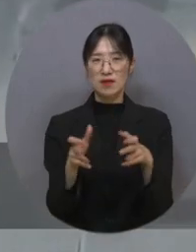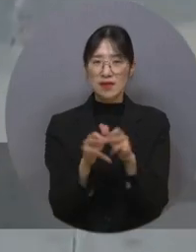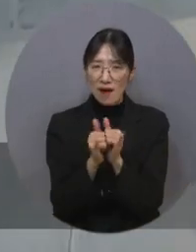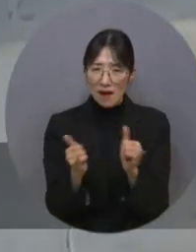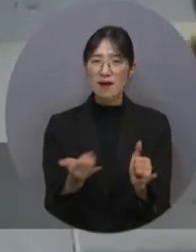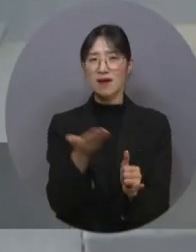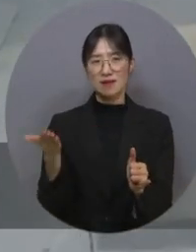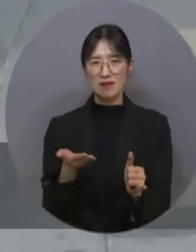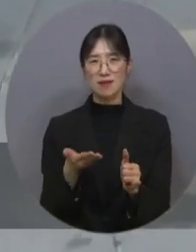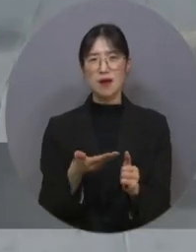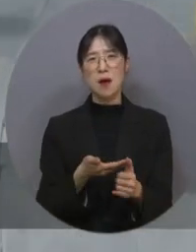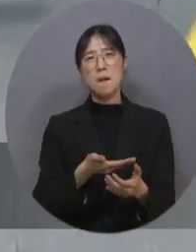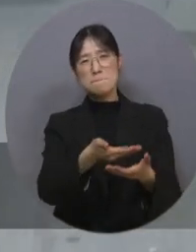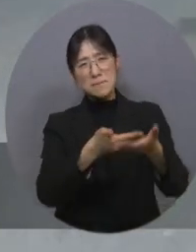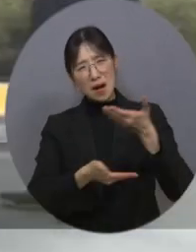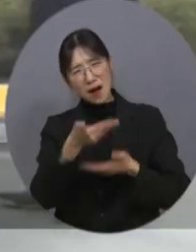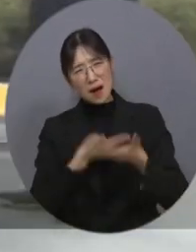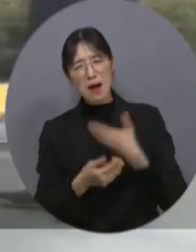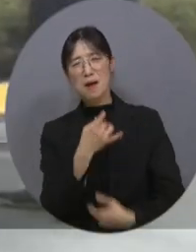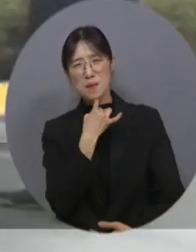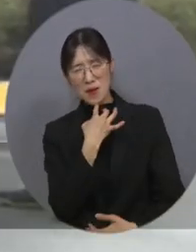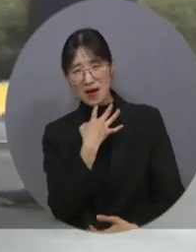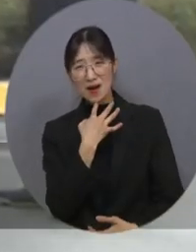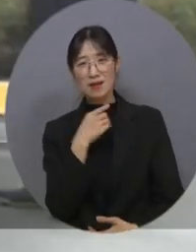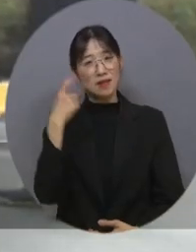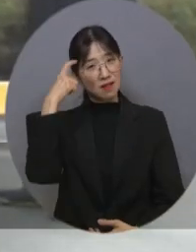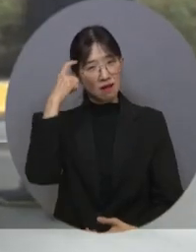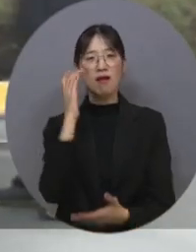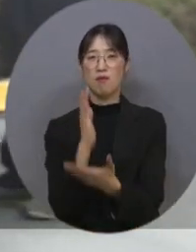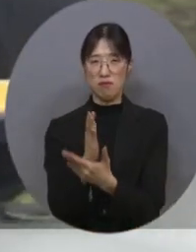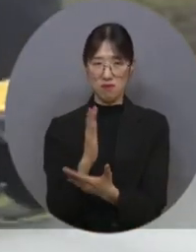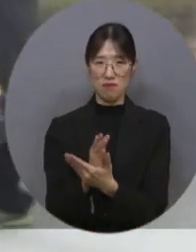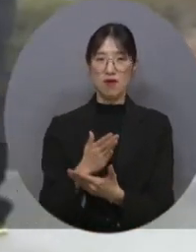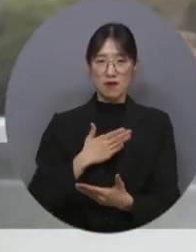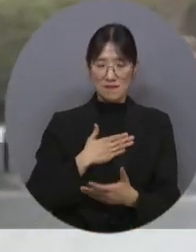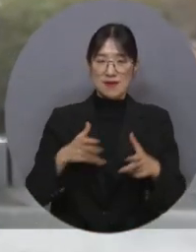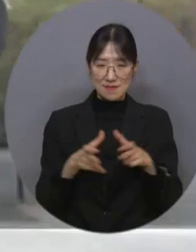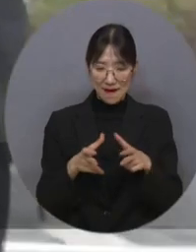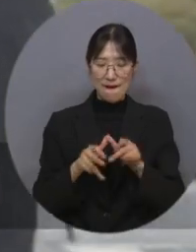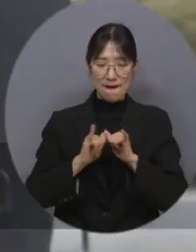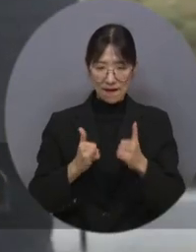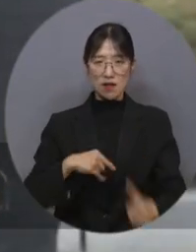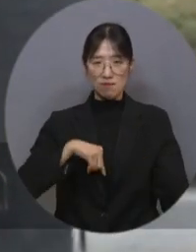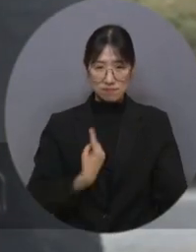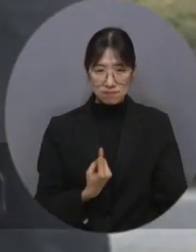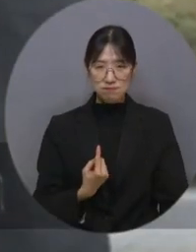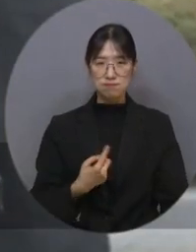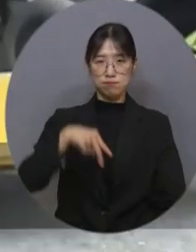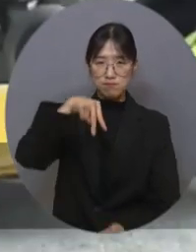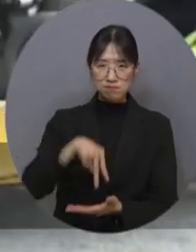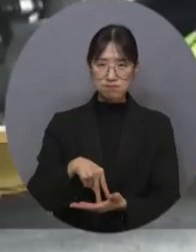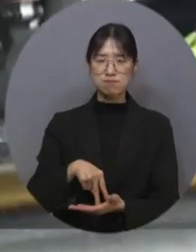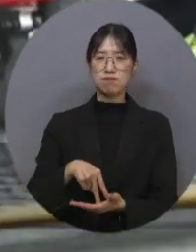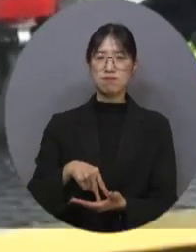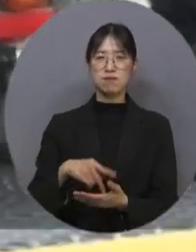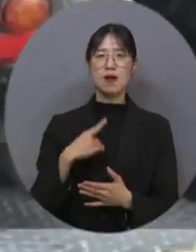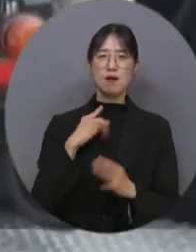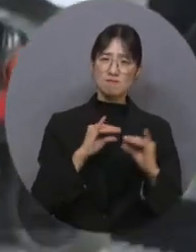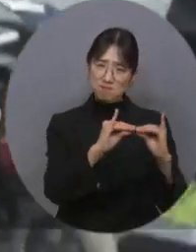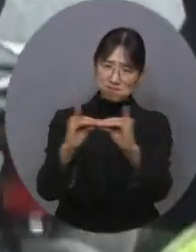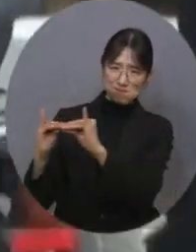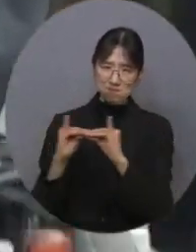장애인들도 받는 쪽에만 너무 저거 하지 말고 우리가 장애인 당사자로서 한 목소리 내는